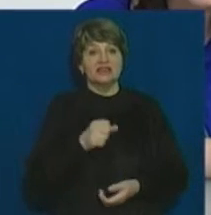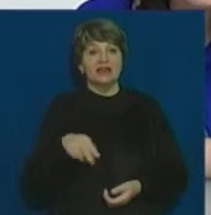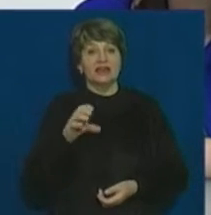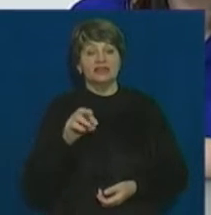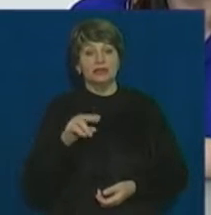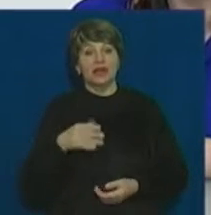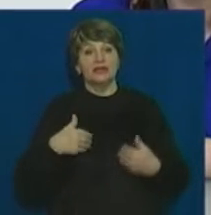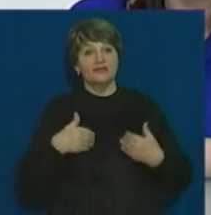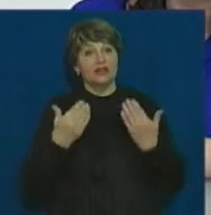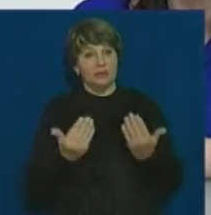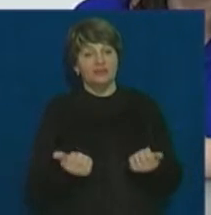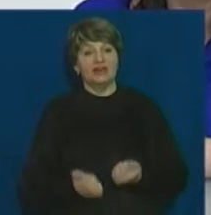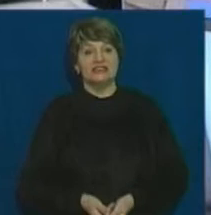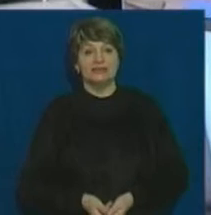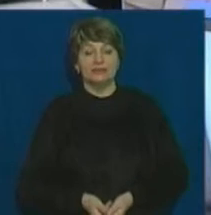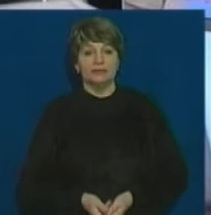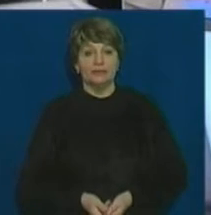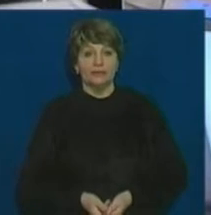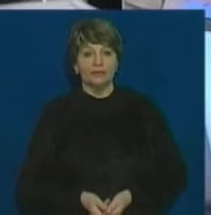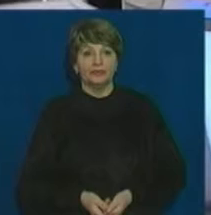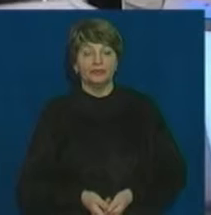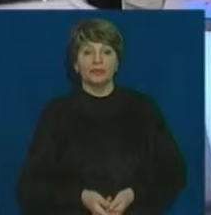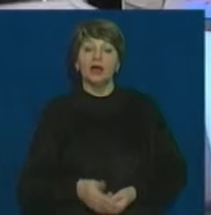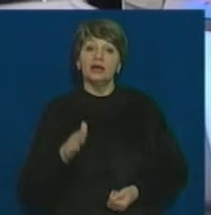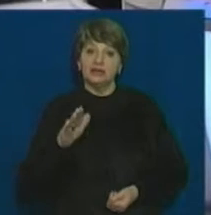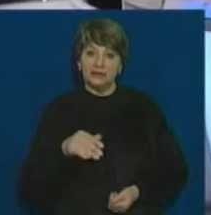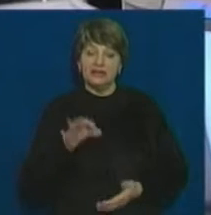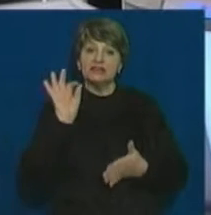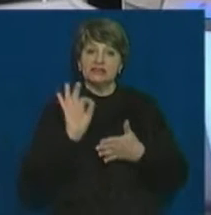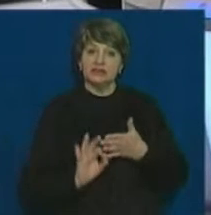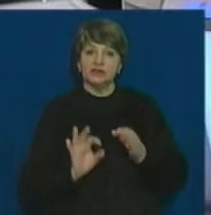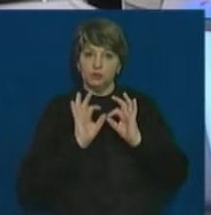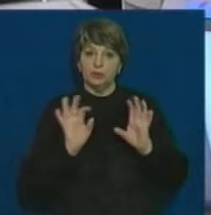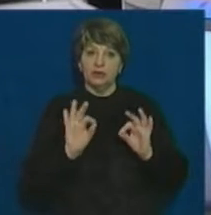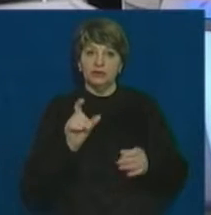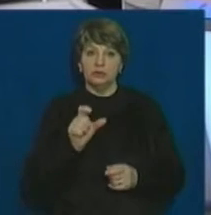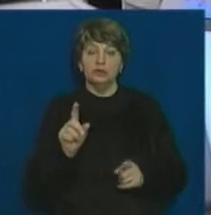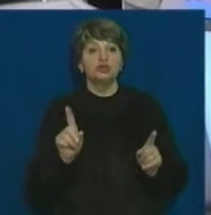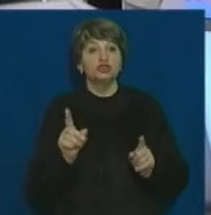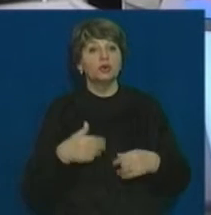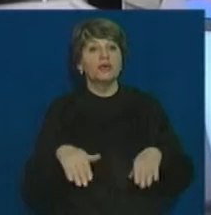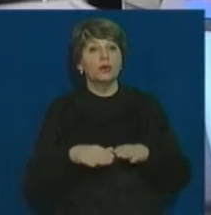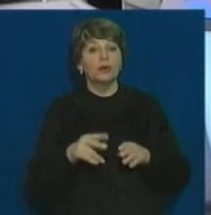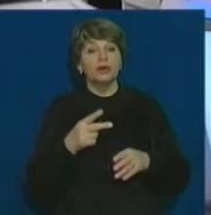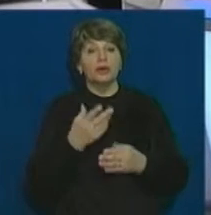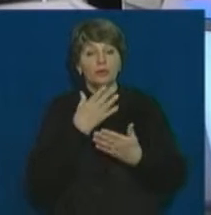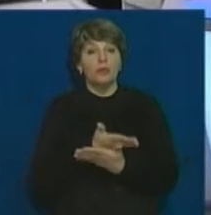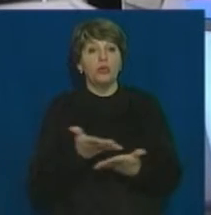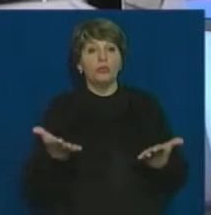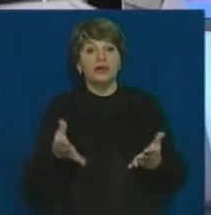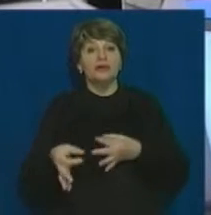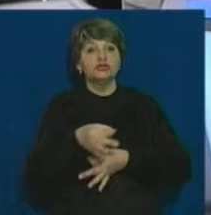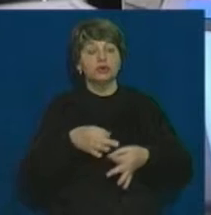вас у нашій студії. Доброго вечора. Добрий вечір. Пані Марино, давайте одразу пояснимо глядачам, що таке публічні консультації.